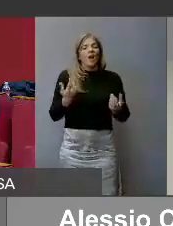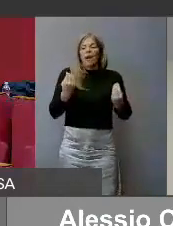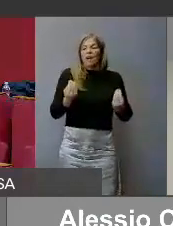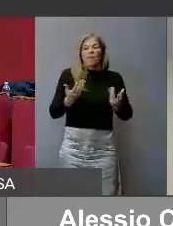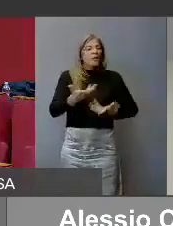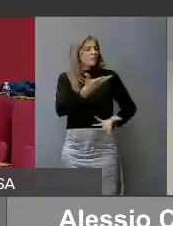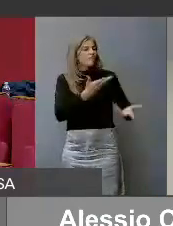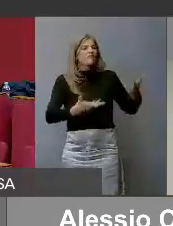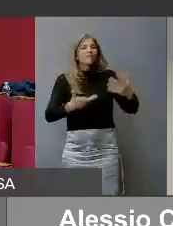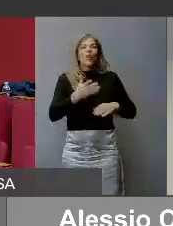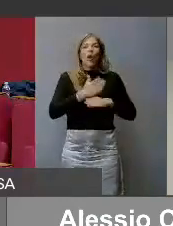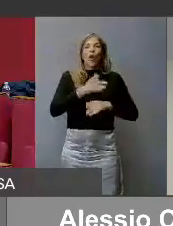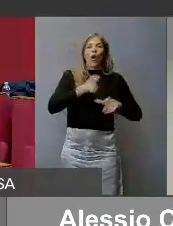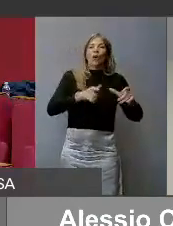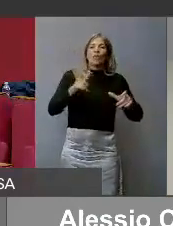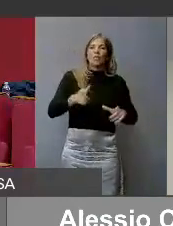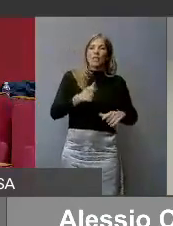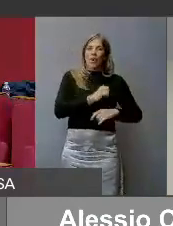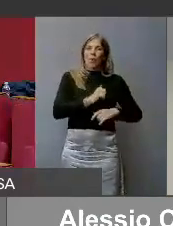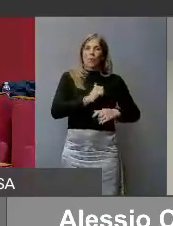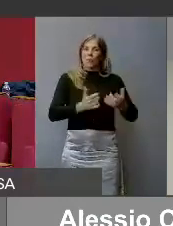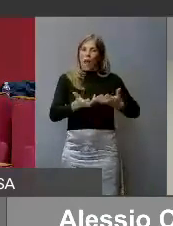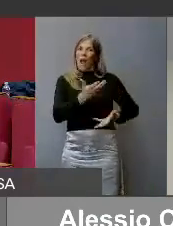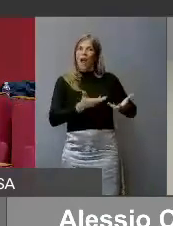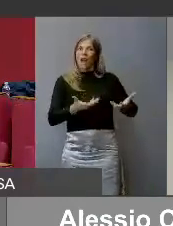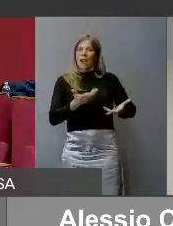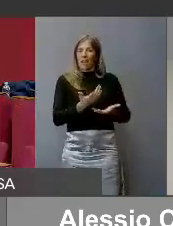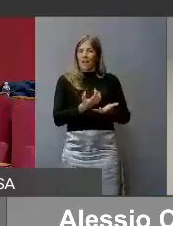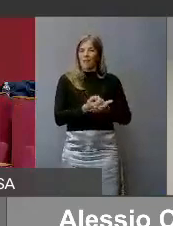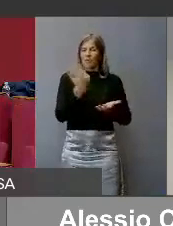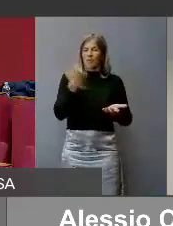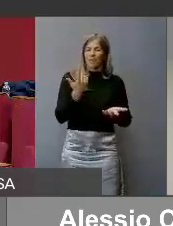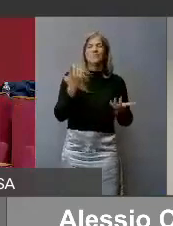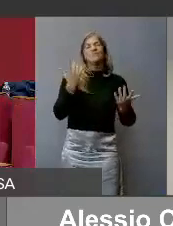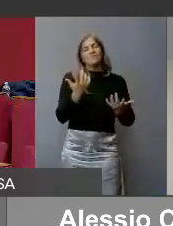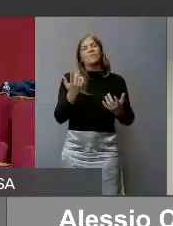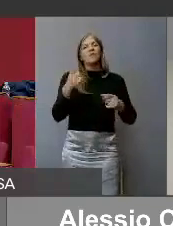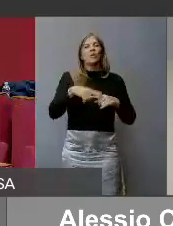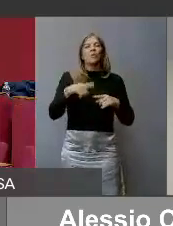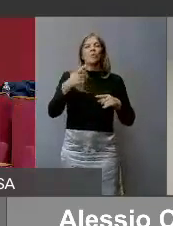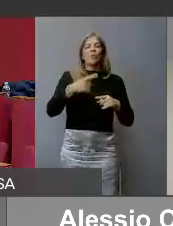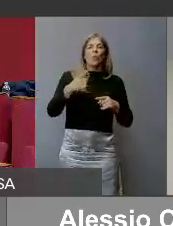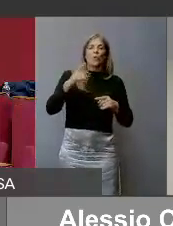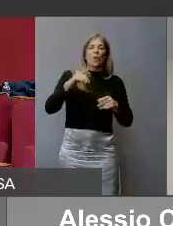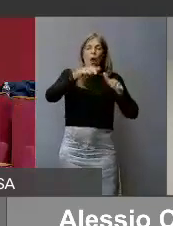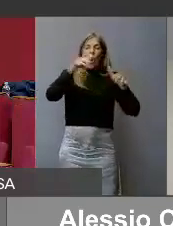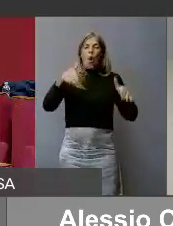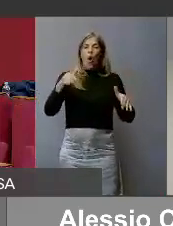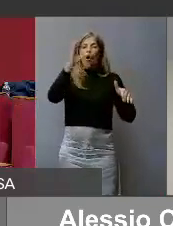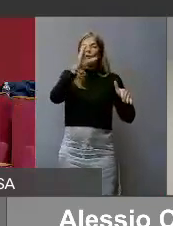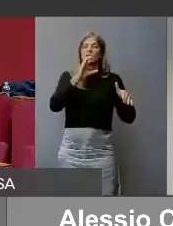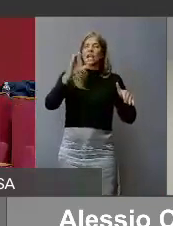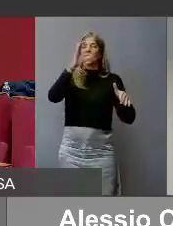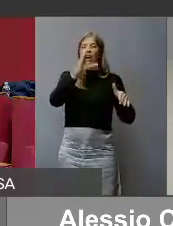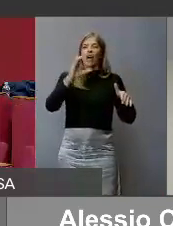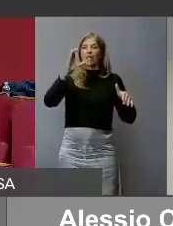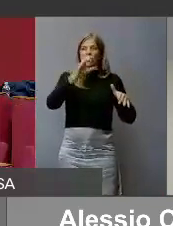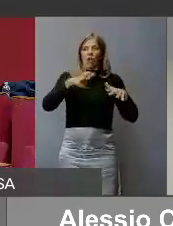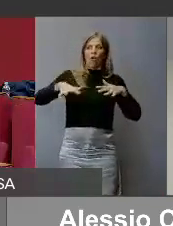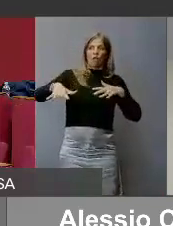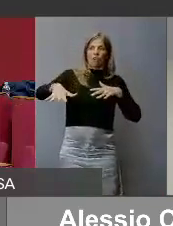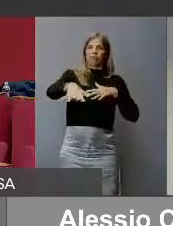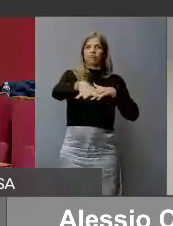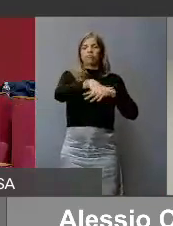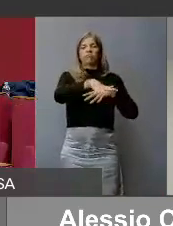dopodiché lo strumento fondamentale quando si all osservatore allargato ampliato per garantire naturalmente che le